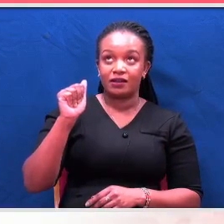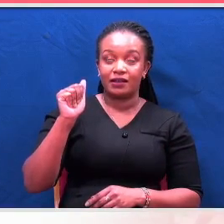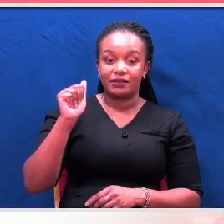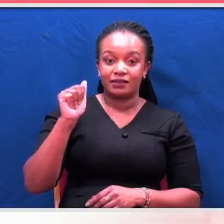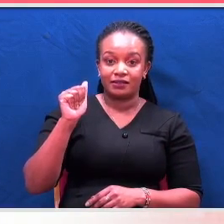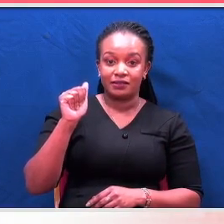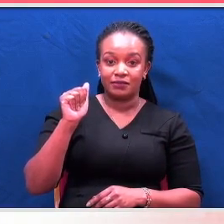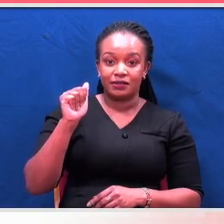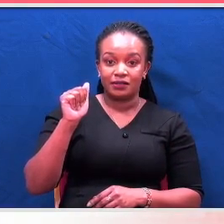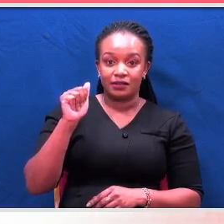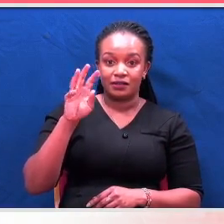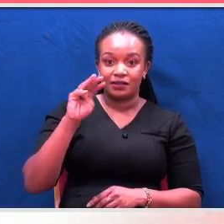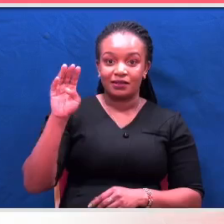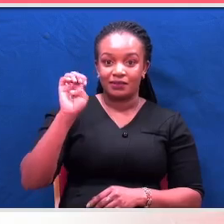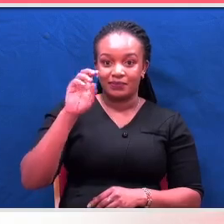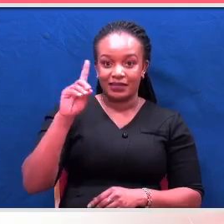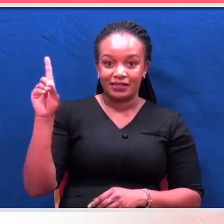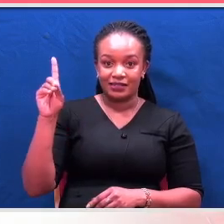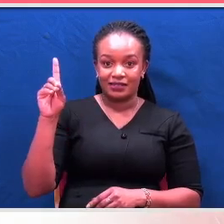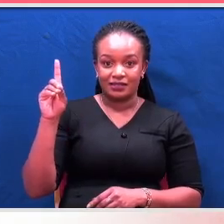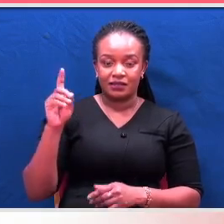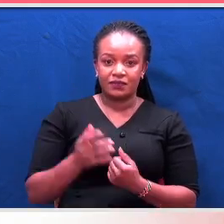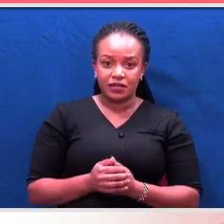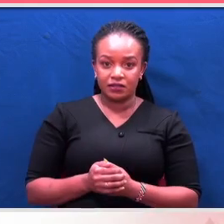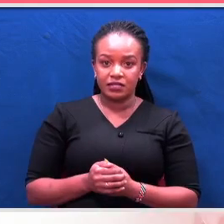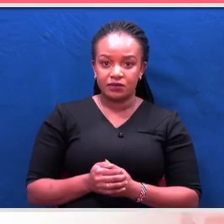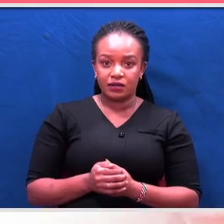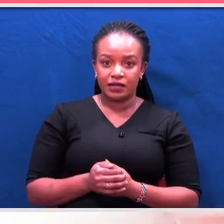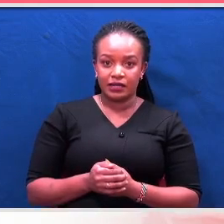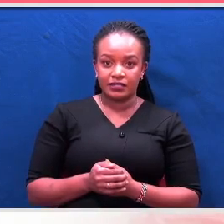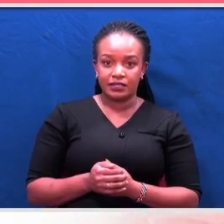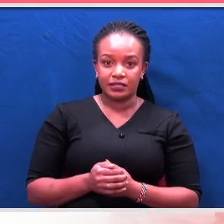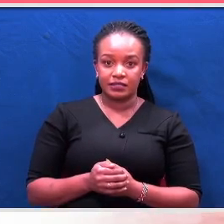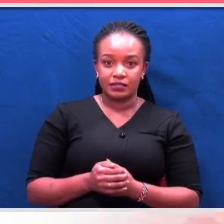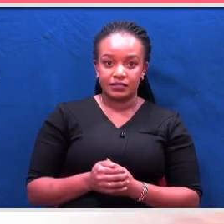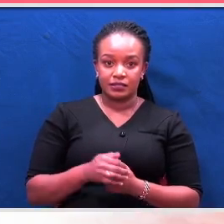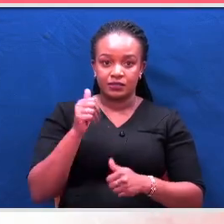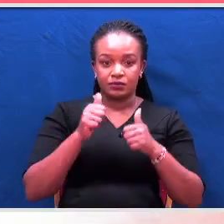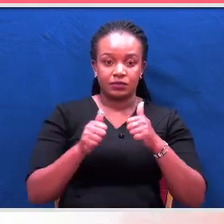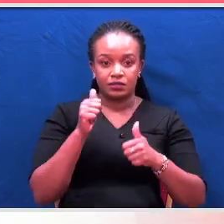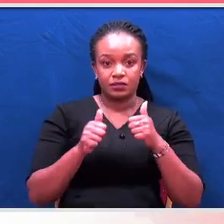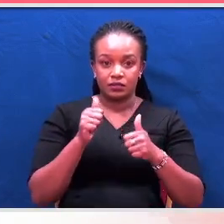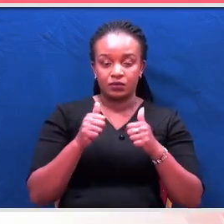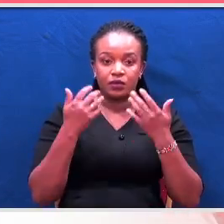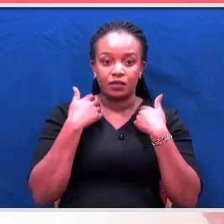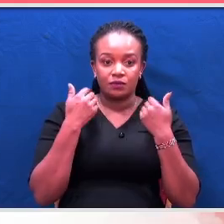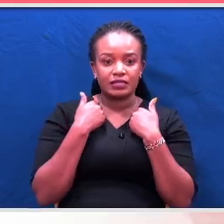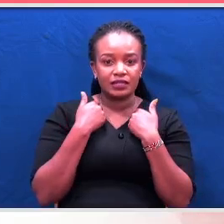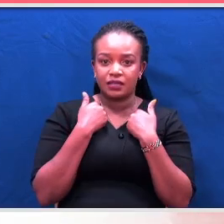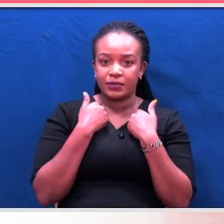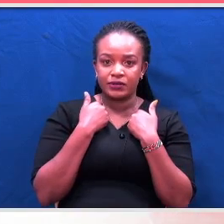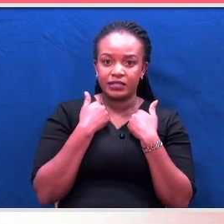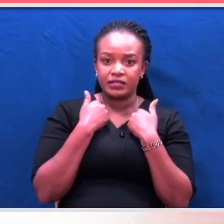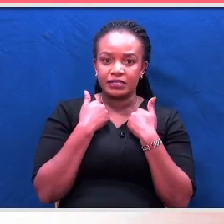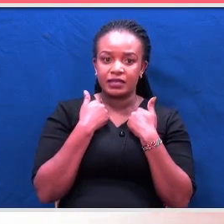mahakama ya Makadara kwa kosa la utekaji nyara miongoni mwa mashtaka mengine. Hafsa Abdi mwenye umri wa